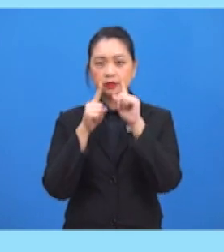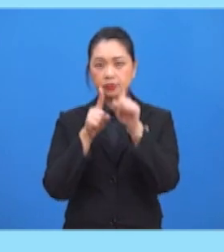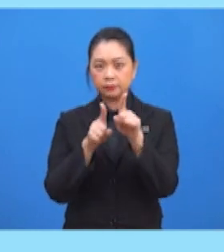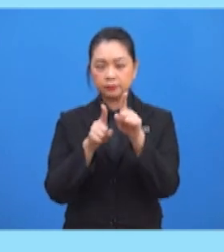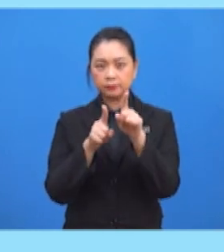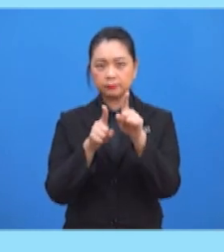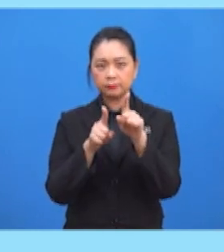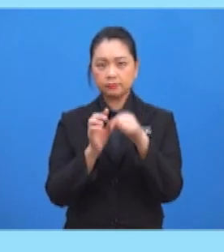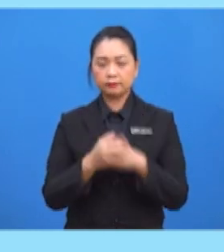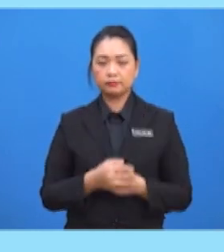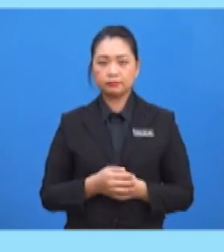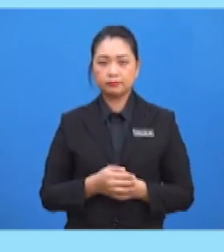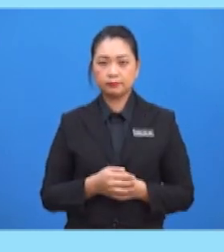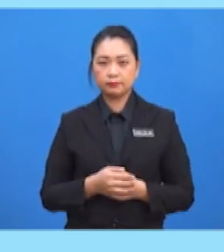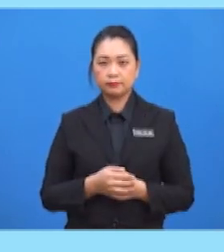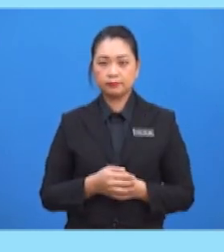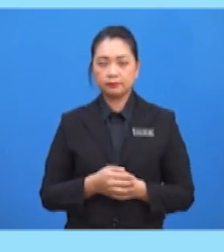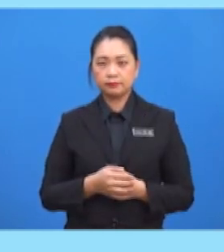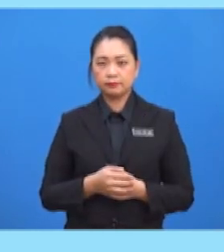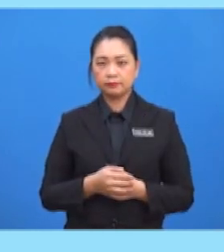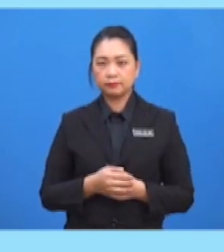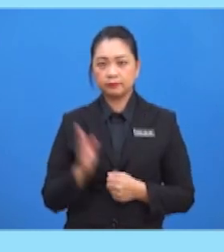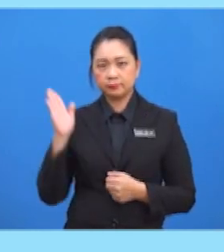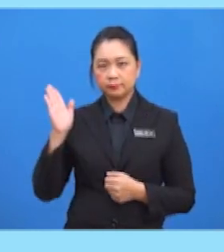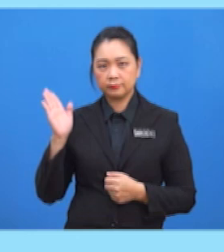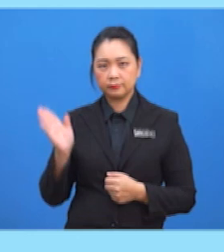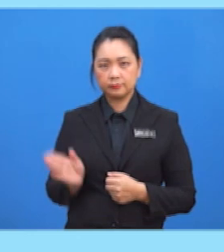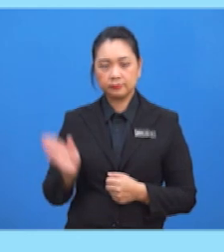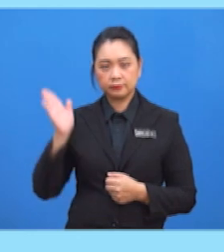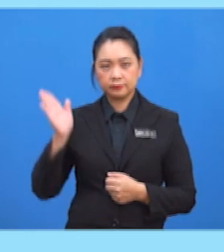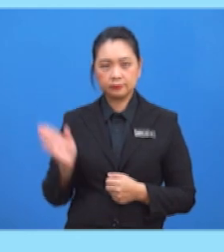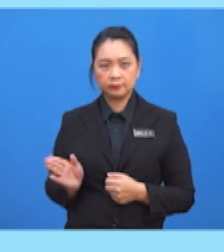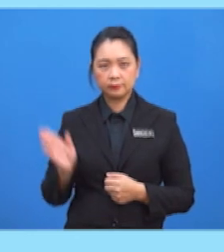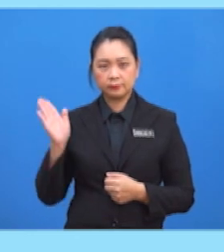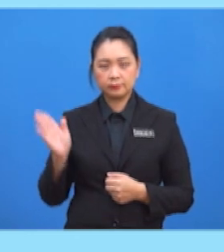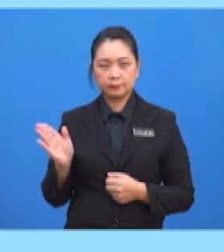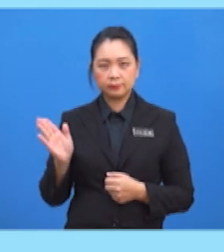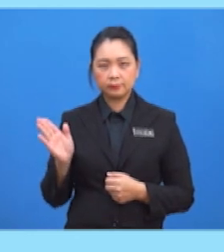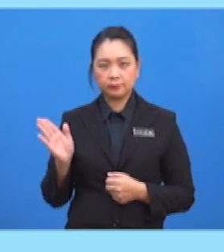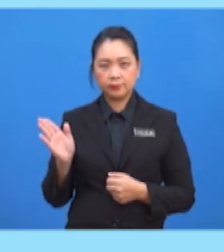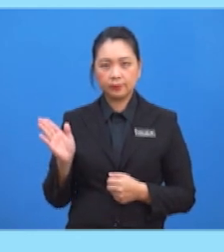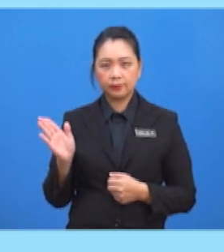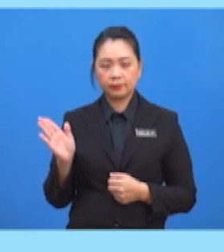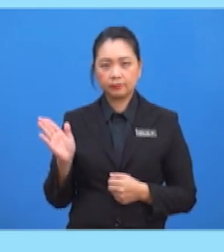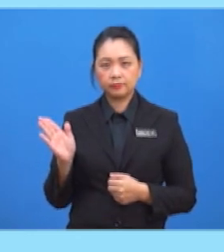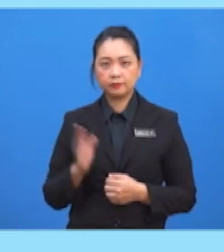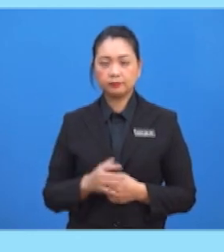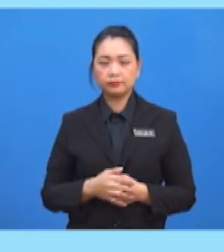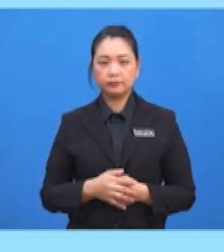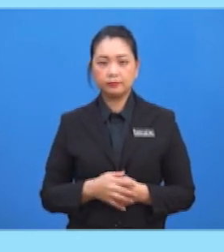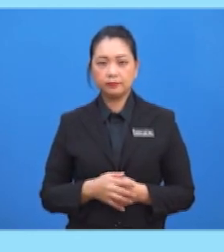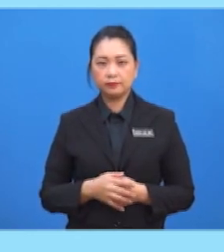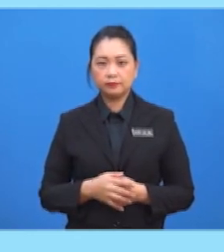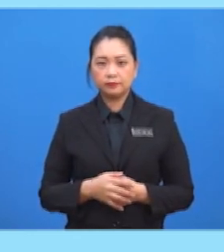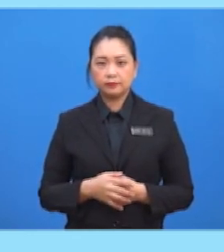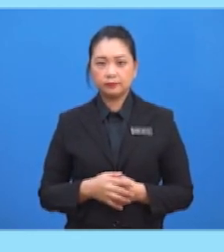keempat, angka 6, dikekalkan. Sinus bagi sudut 16 darjah